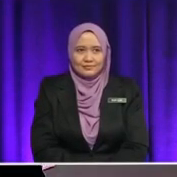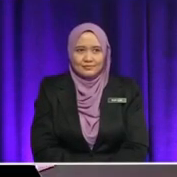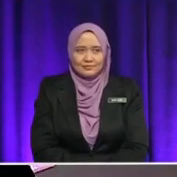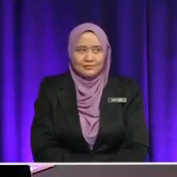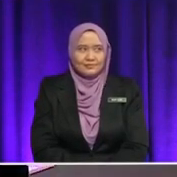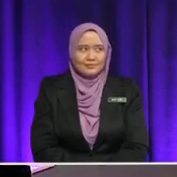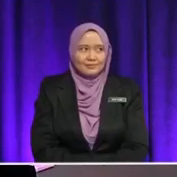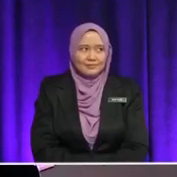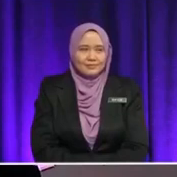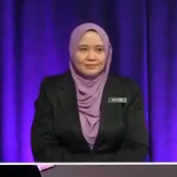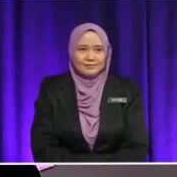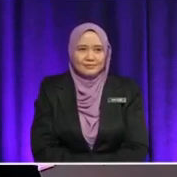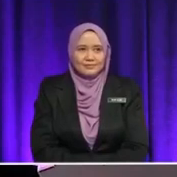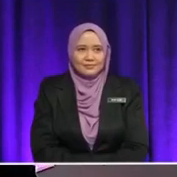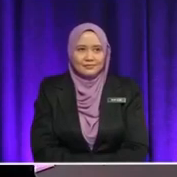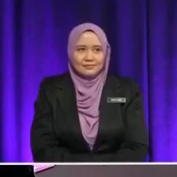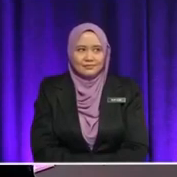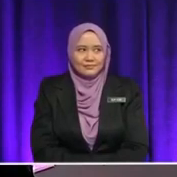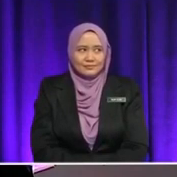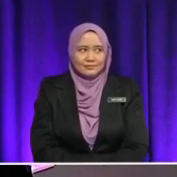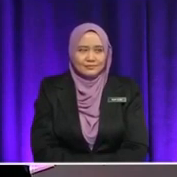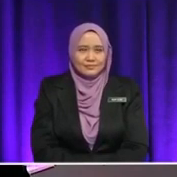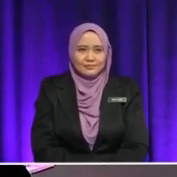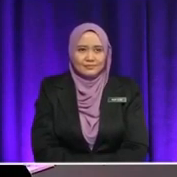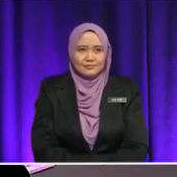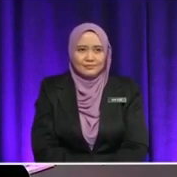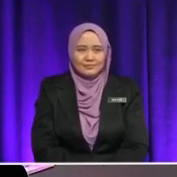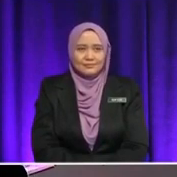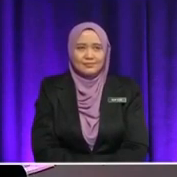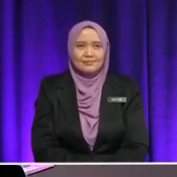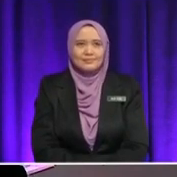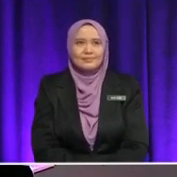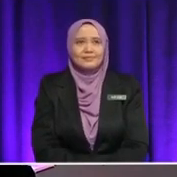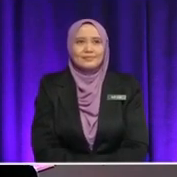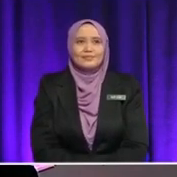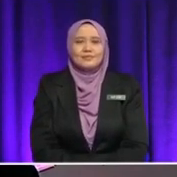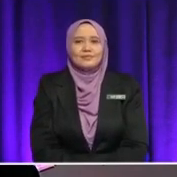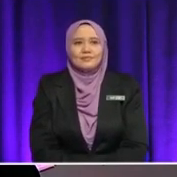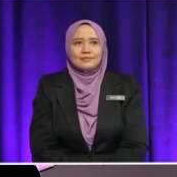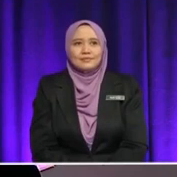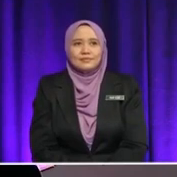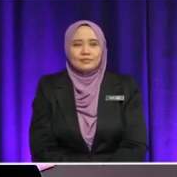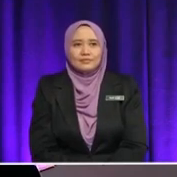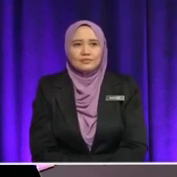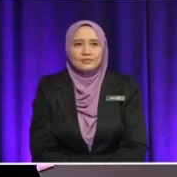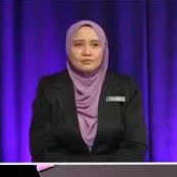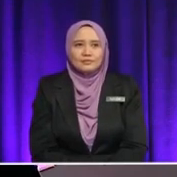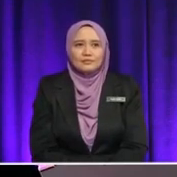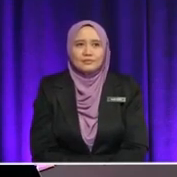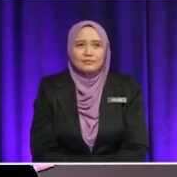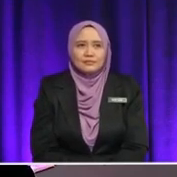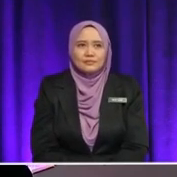satu lagi ya untuk 1 ahay oke disebabkan tadi kita tanya